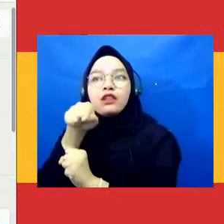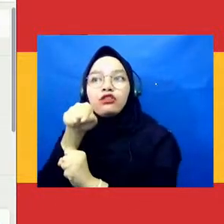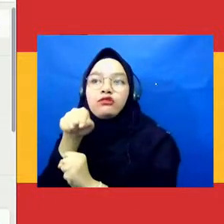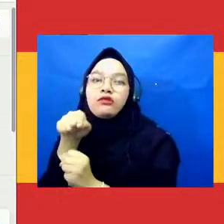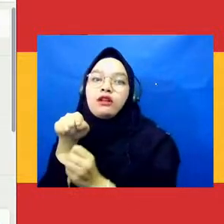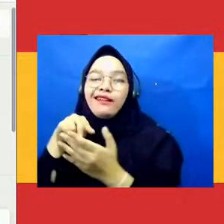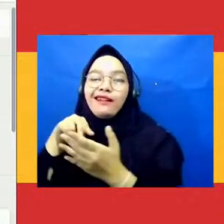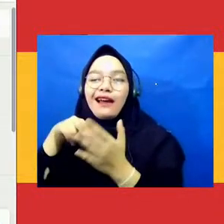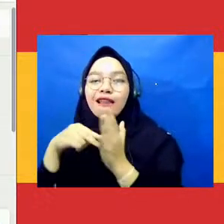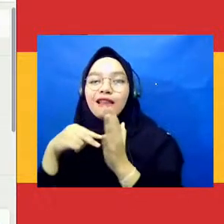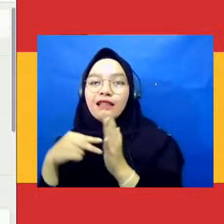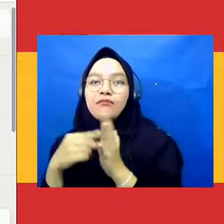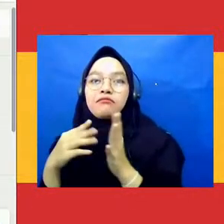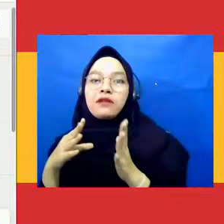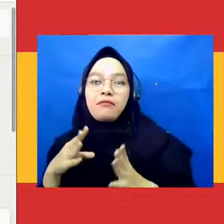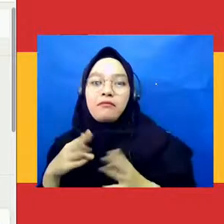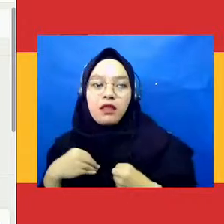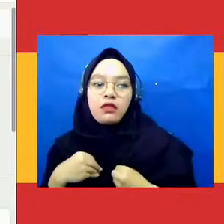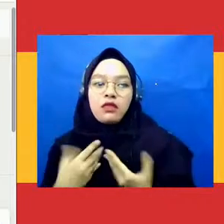paling utama.